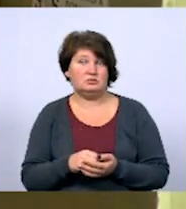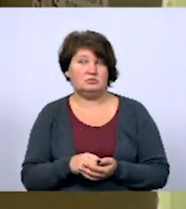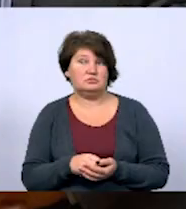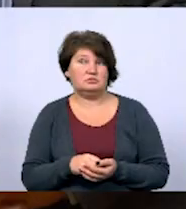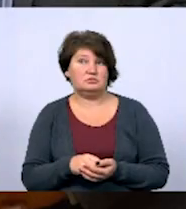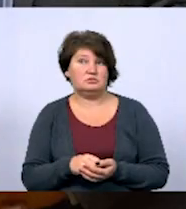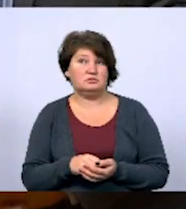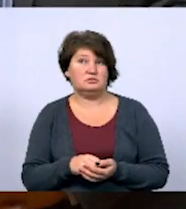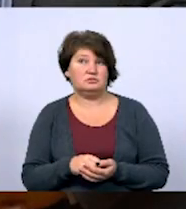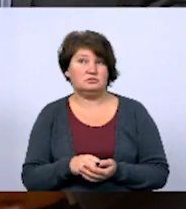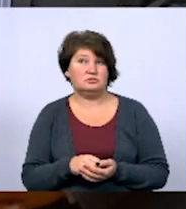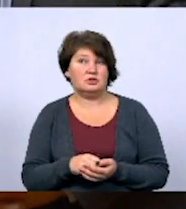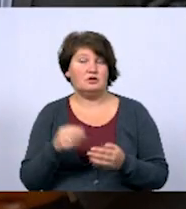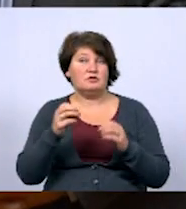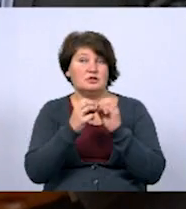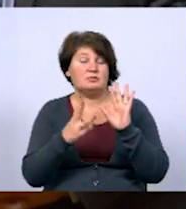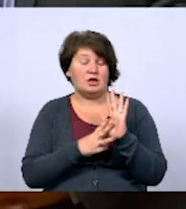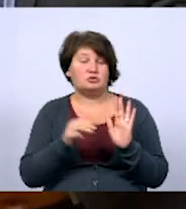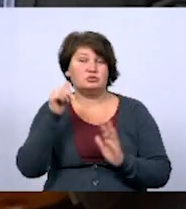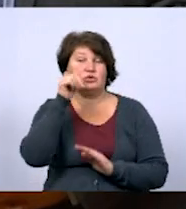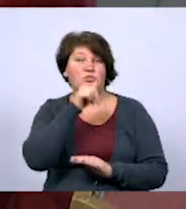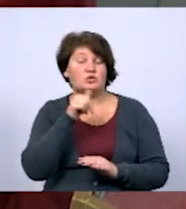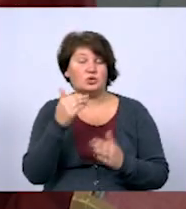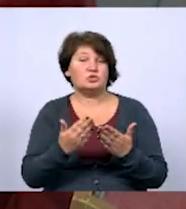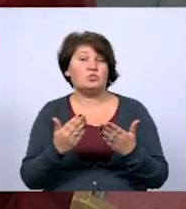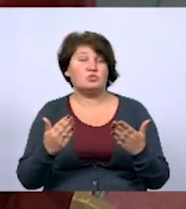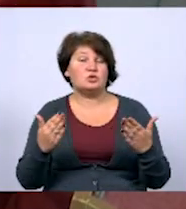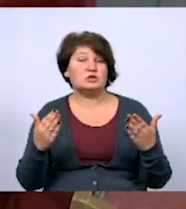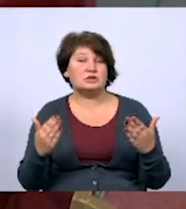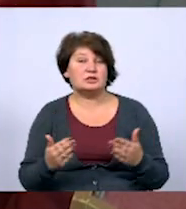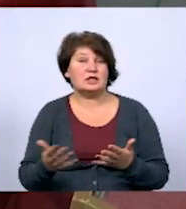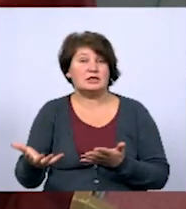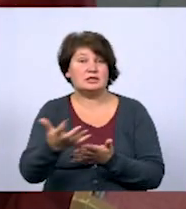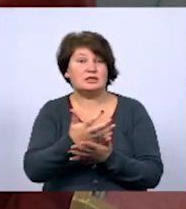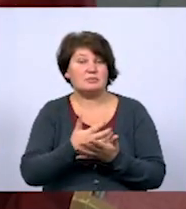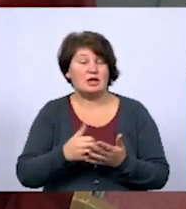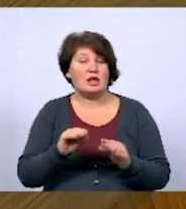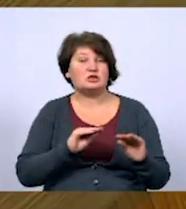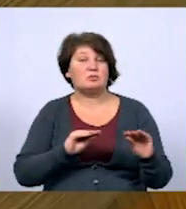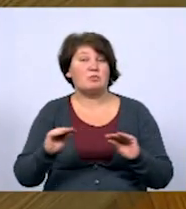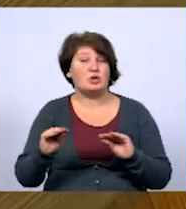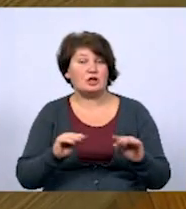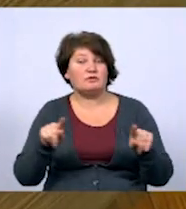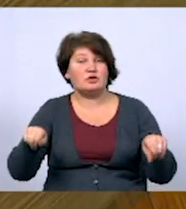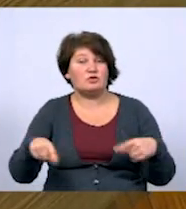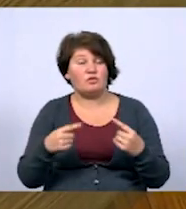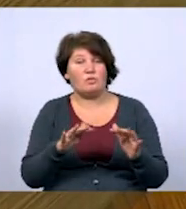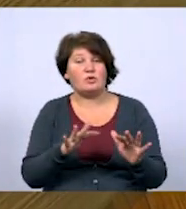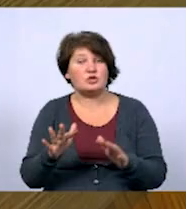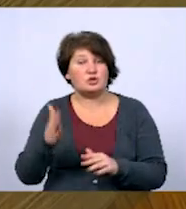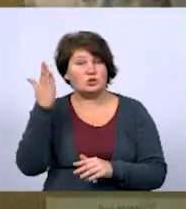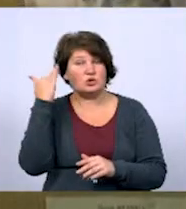листопадового зриву 1918 року в музеї зібрали експонати, які відтворюють події того часу. Окрім